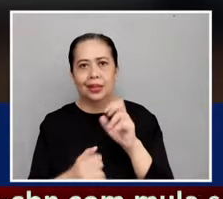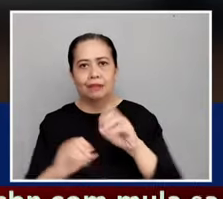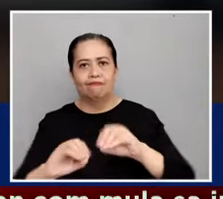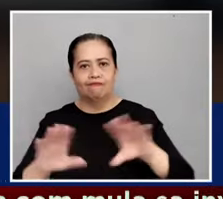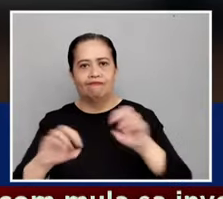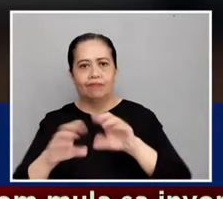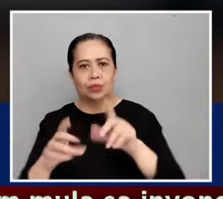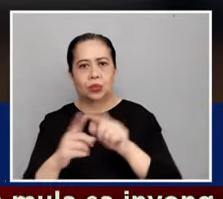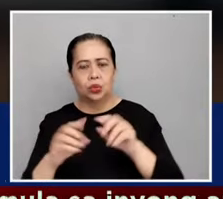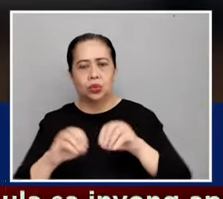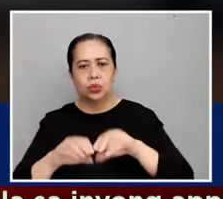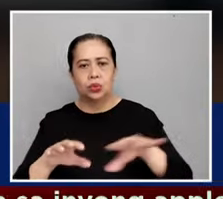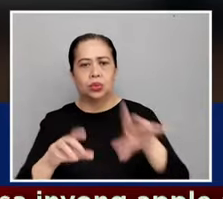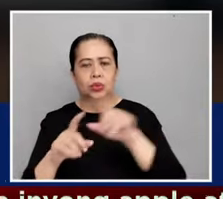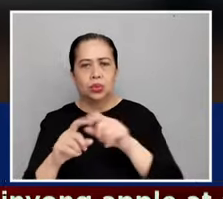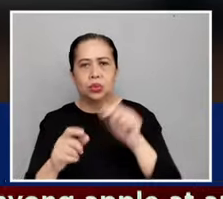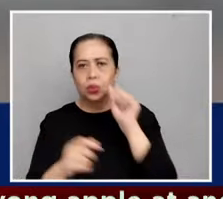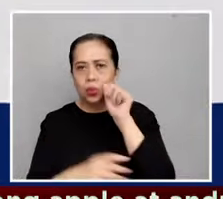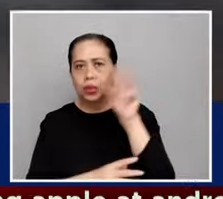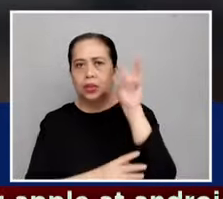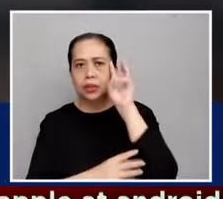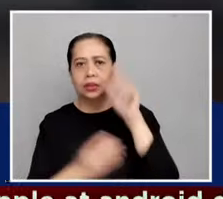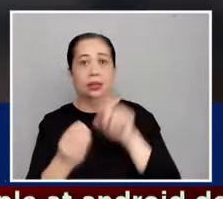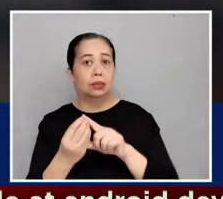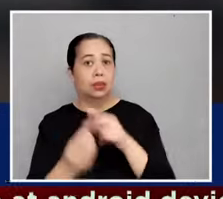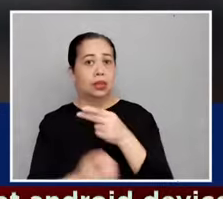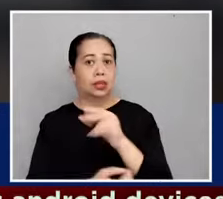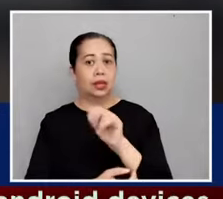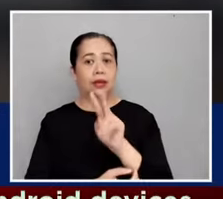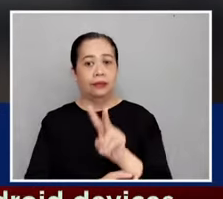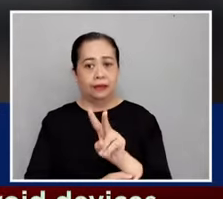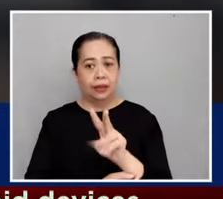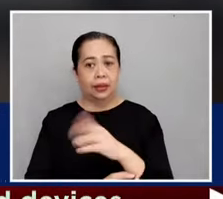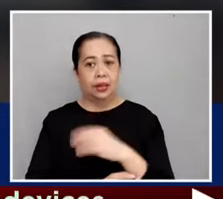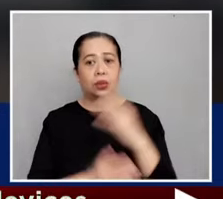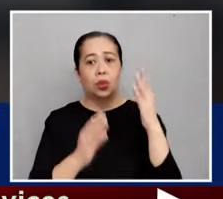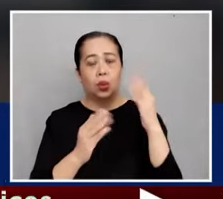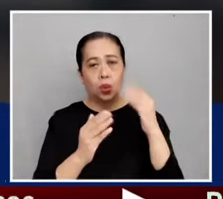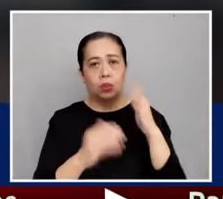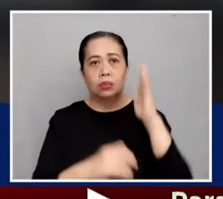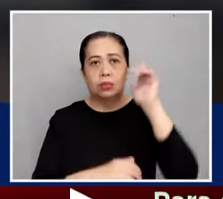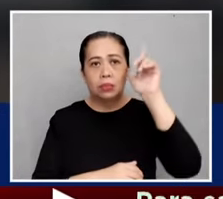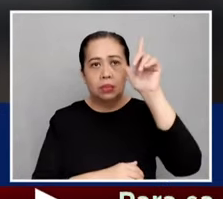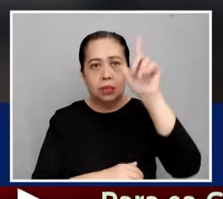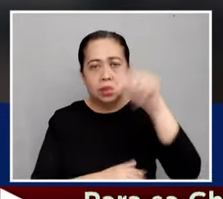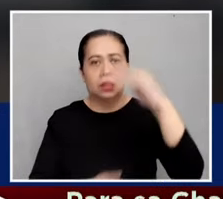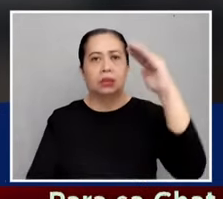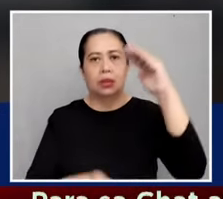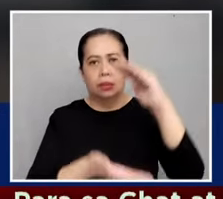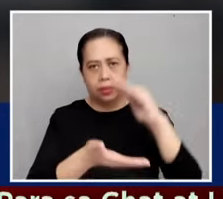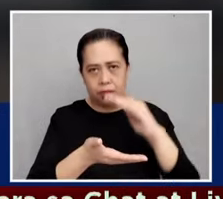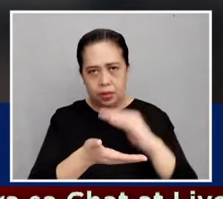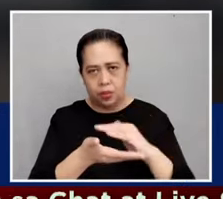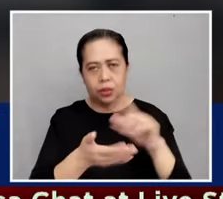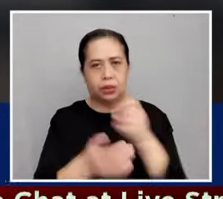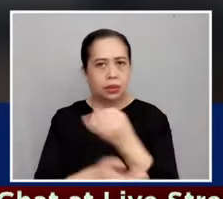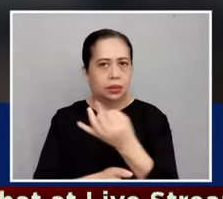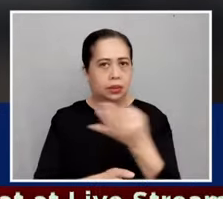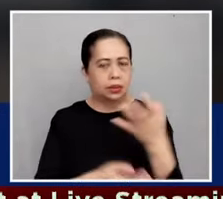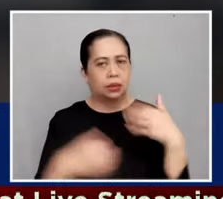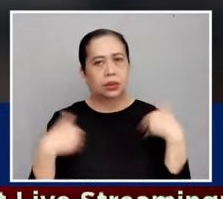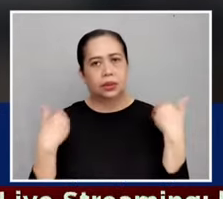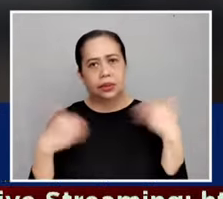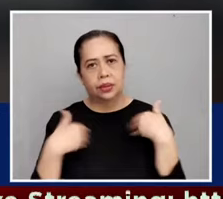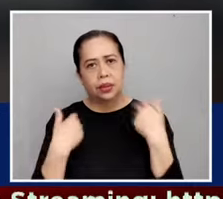para mapalaganap ang kaalaman sa HIV. At umaasa siyang kalaunay mababawasan ang bilang ng